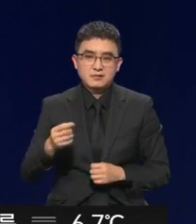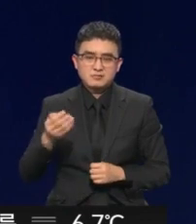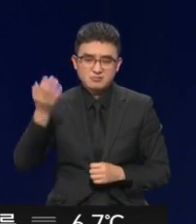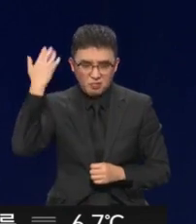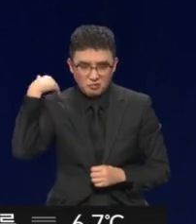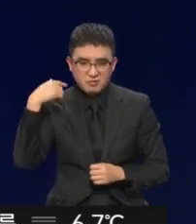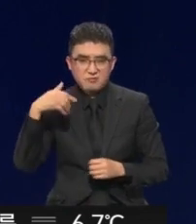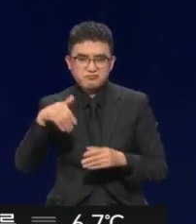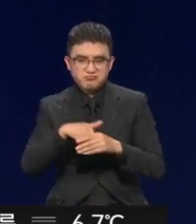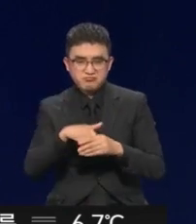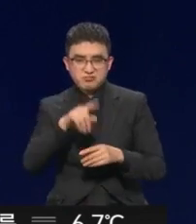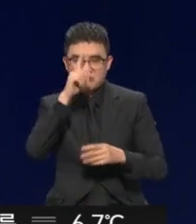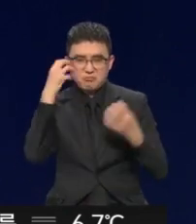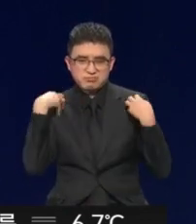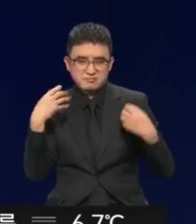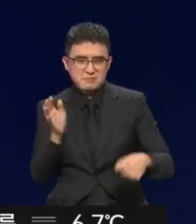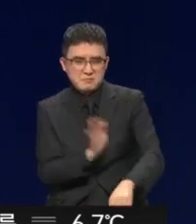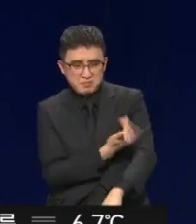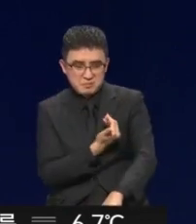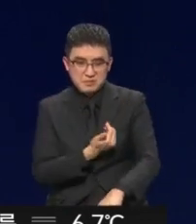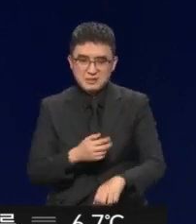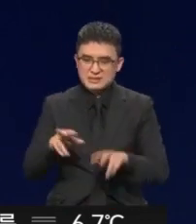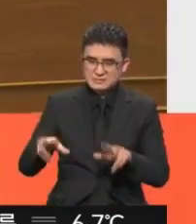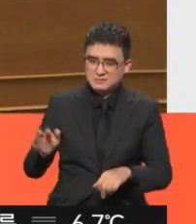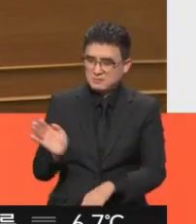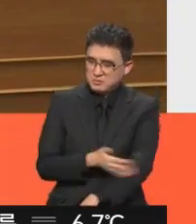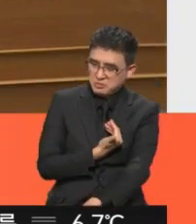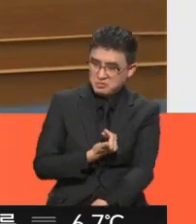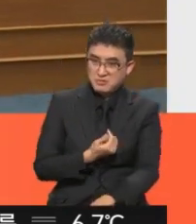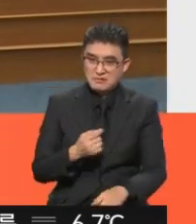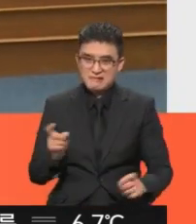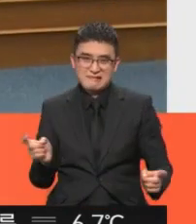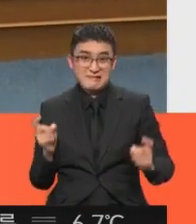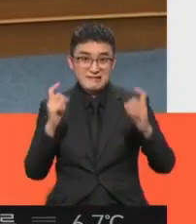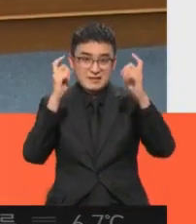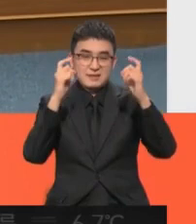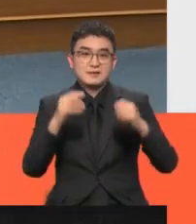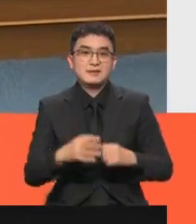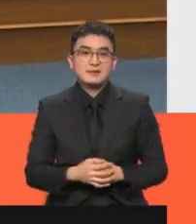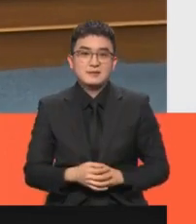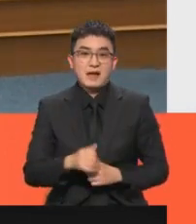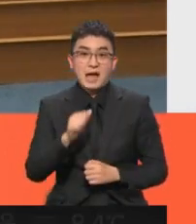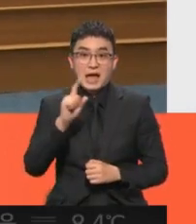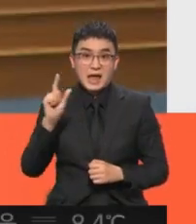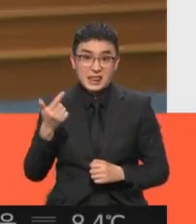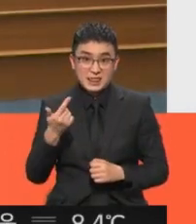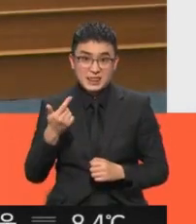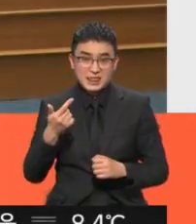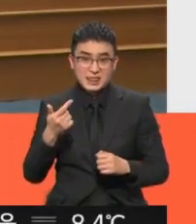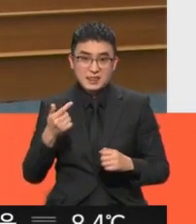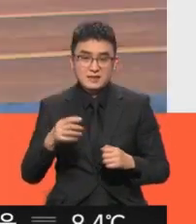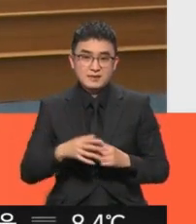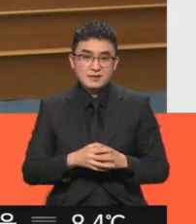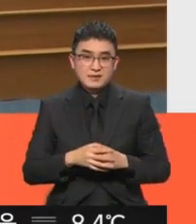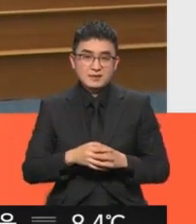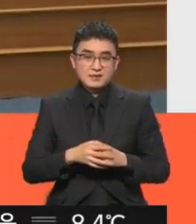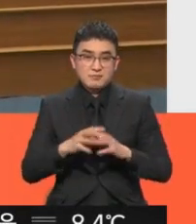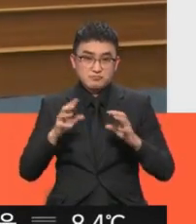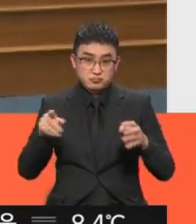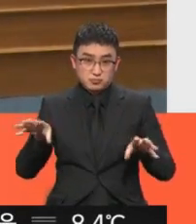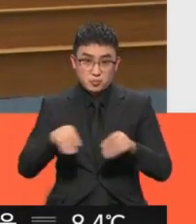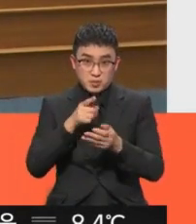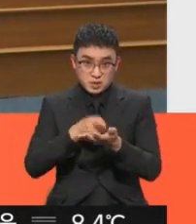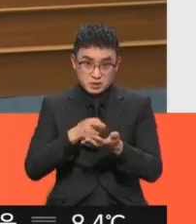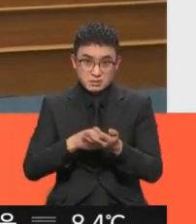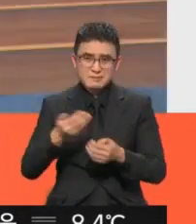책임을 돌리면서 전쟁을 벌였던 바가 있죠 오늘도 비슷한 동작에 이어졌습니다 한도스 국무총리는 오늘 그동안 가스값이